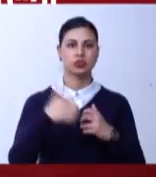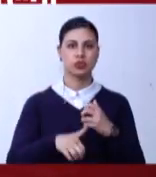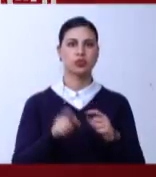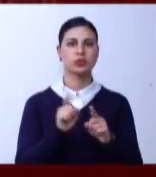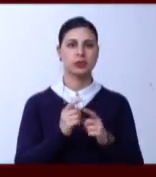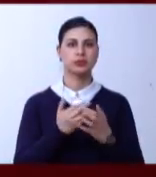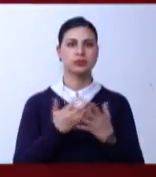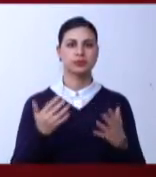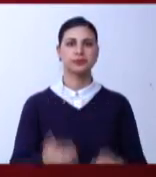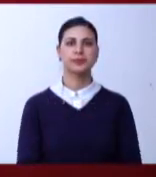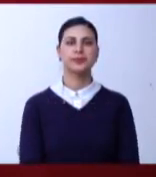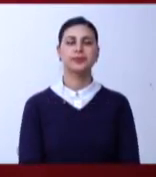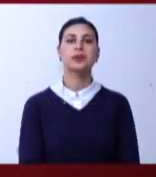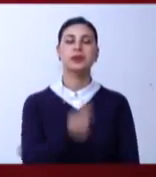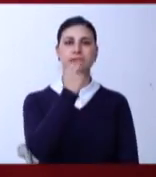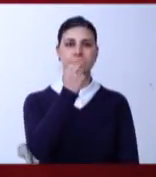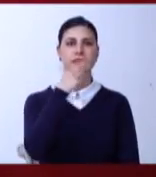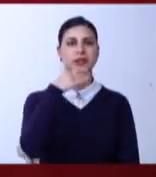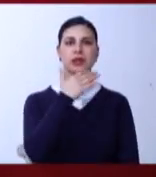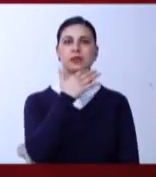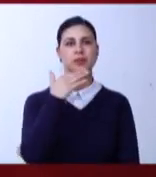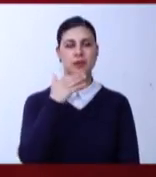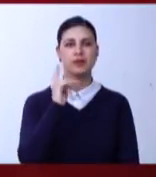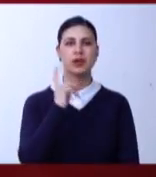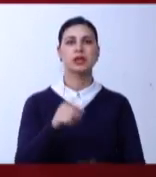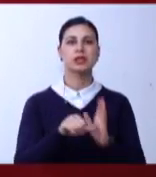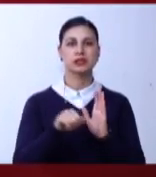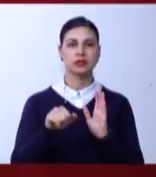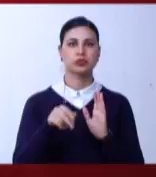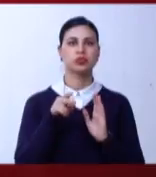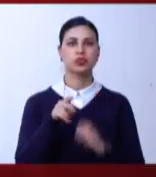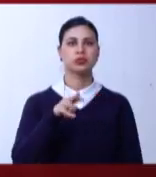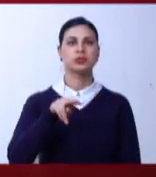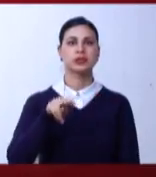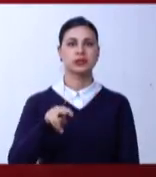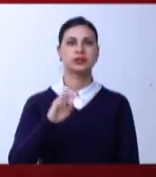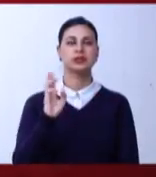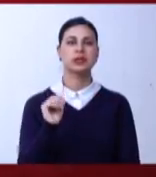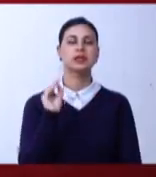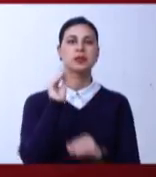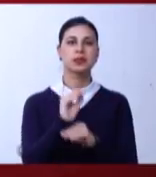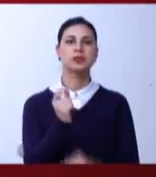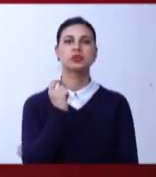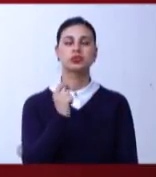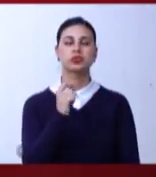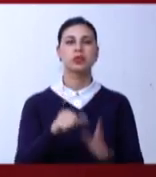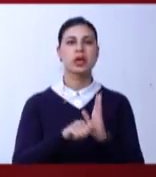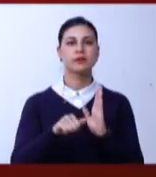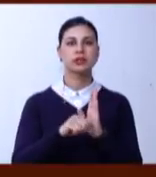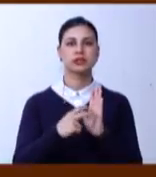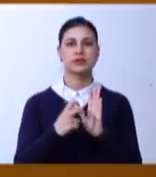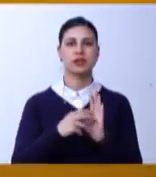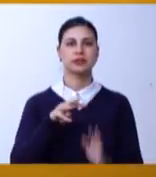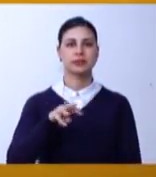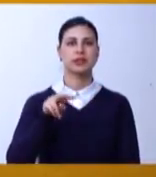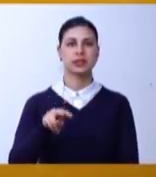და ბურღულეული. მიირთვით მეტი წყალი, 1600-2000 მილილიტრი და დამატებით სულ ცოტა 600-800